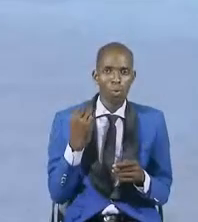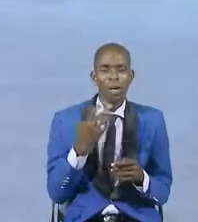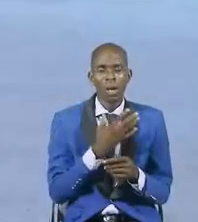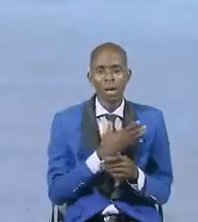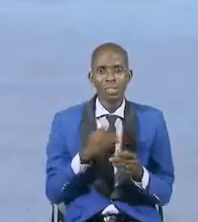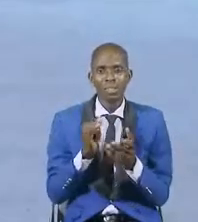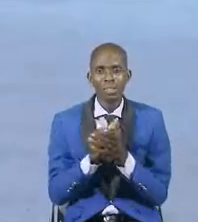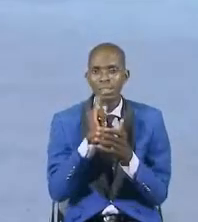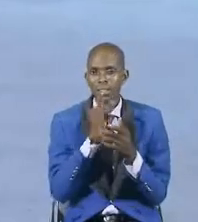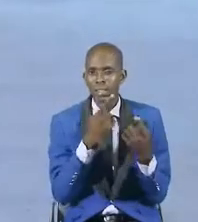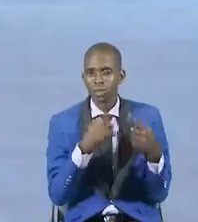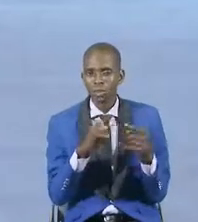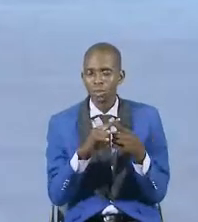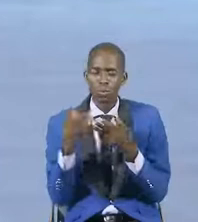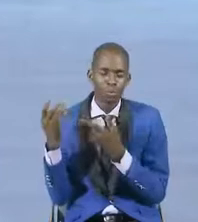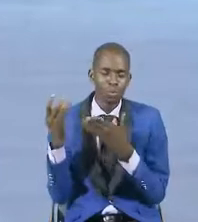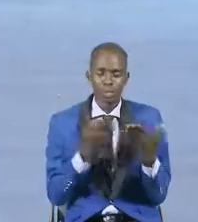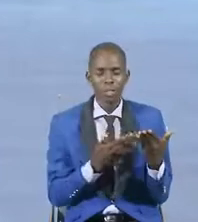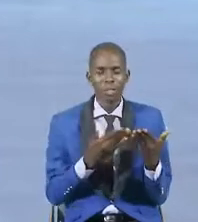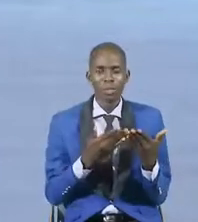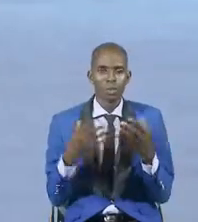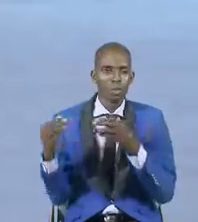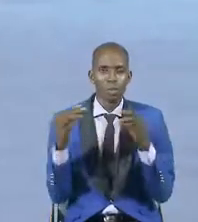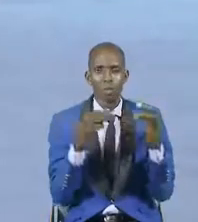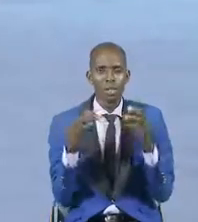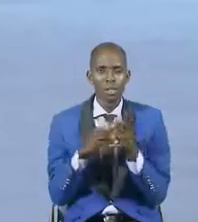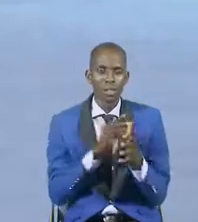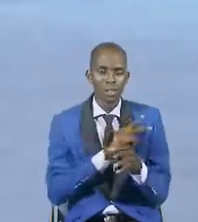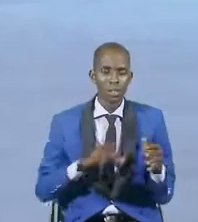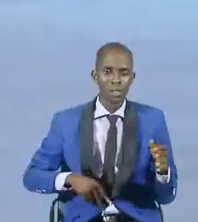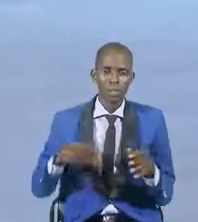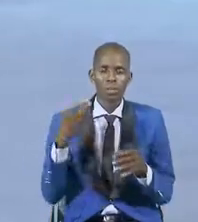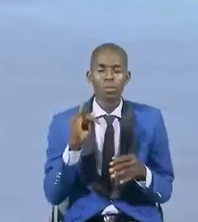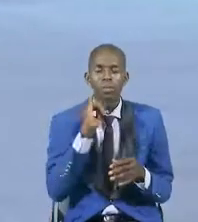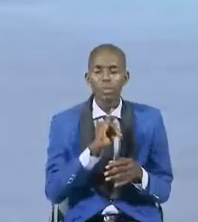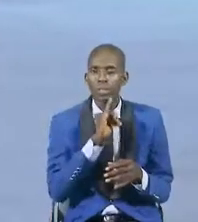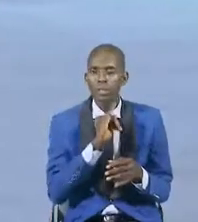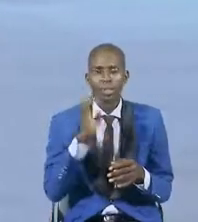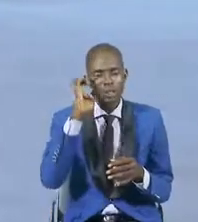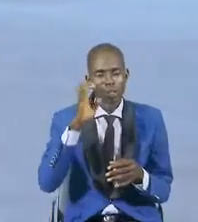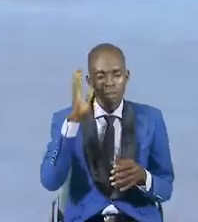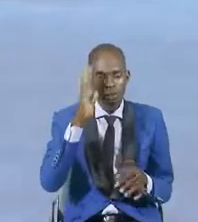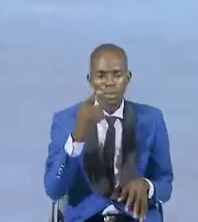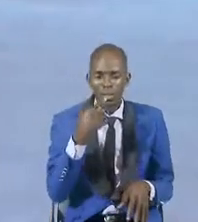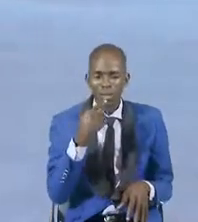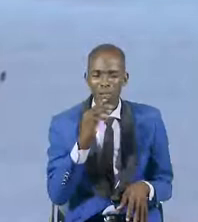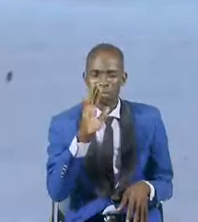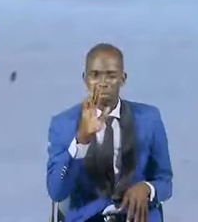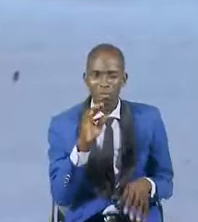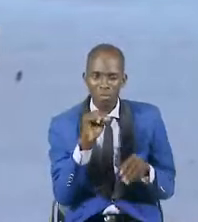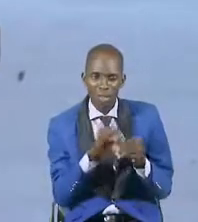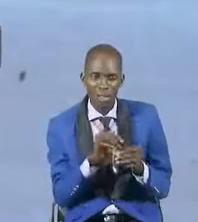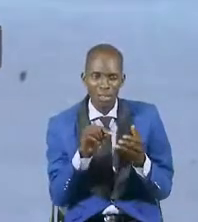il essayait de faire la guerre au roi d'Israël. Il dirait au roi d'Israël,